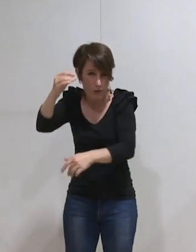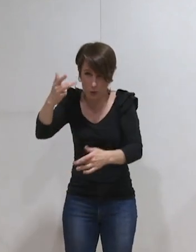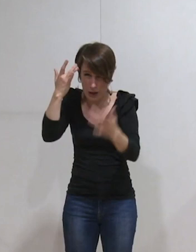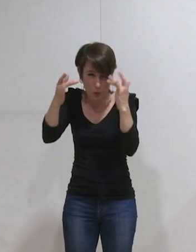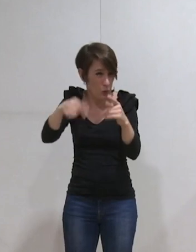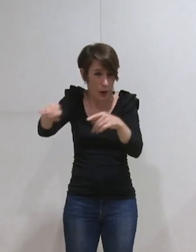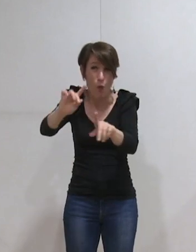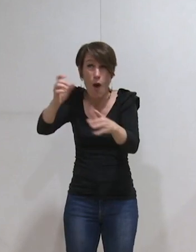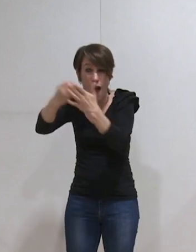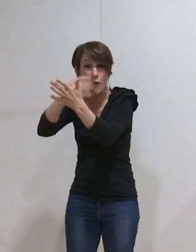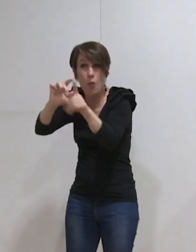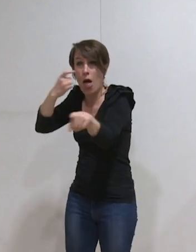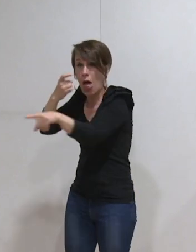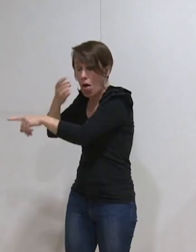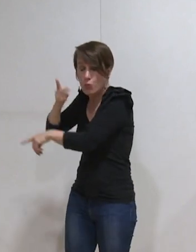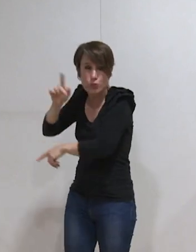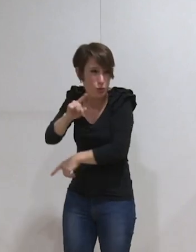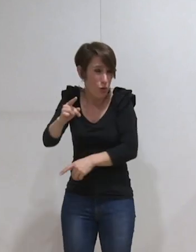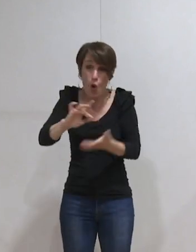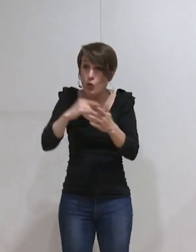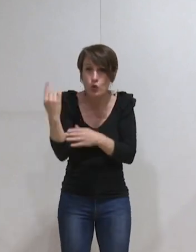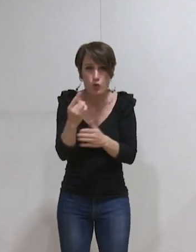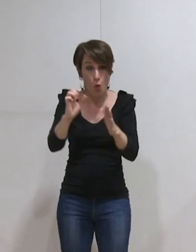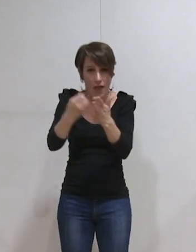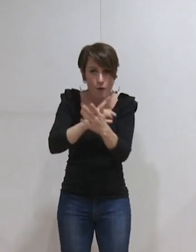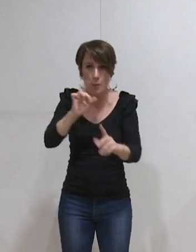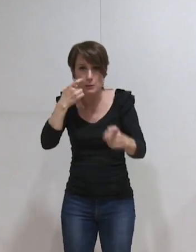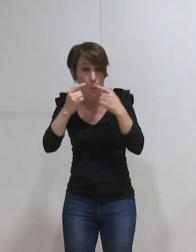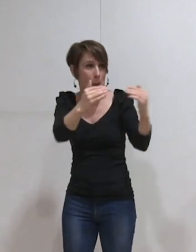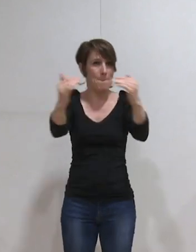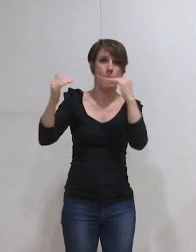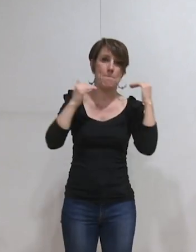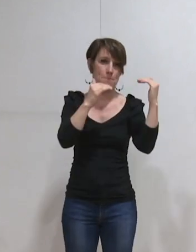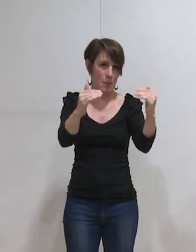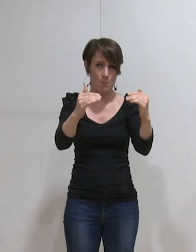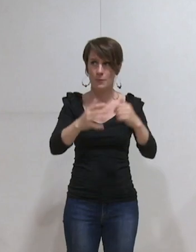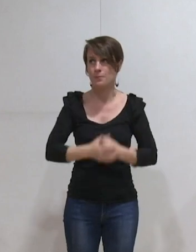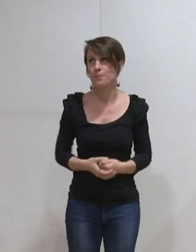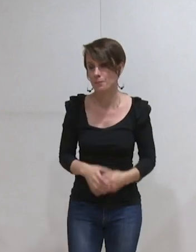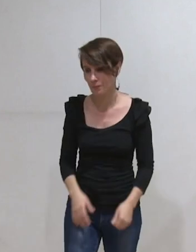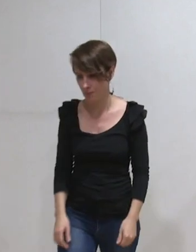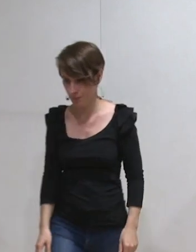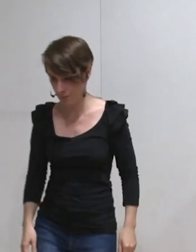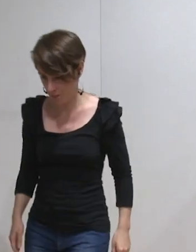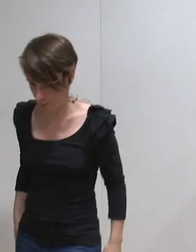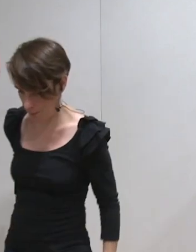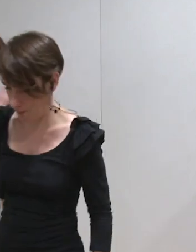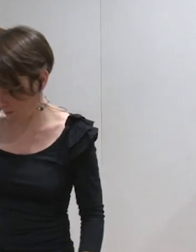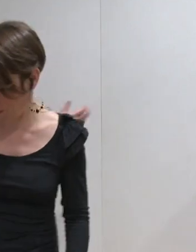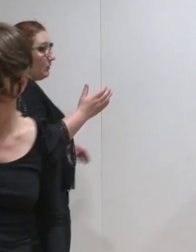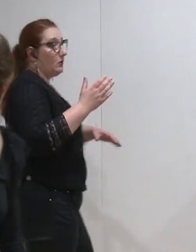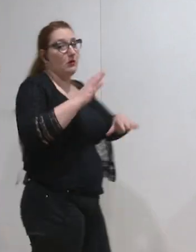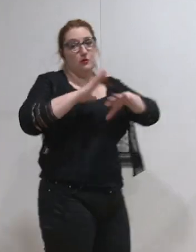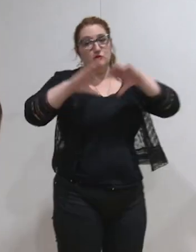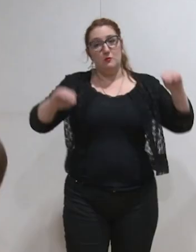culturel qui sont dans ce comité d'avis tout le monde est à égalité d'information nous fournissons les l'information l'avis des services en séance et nous